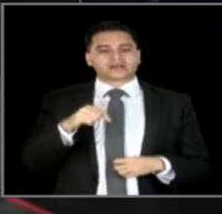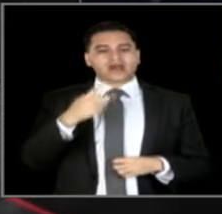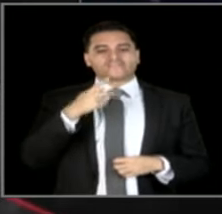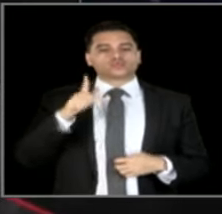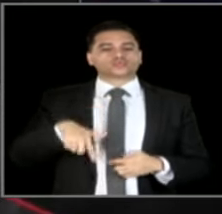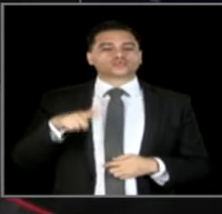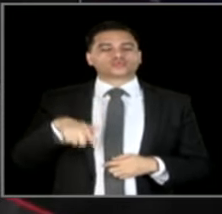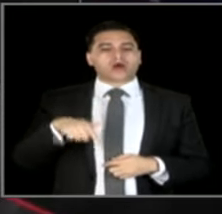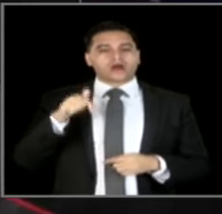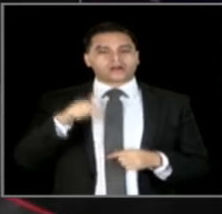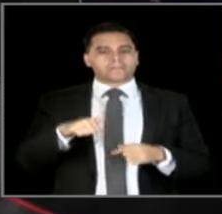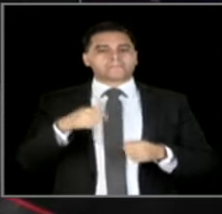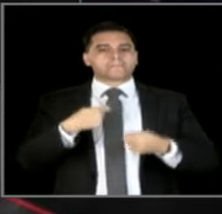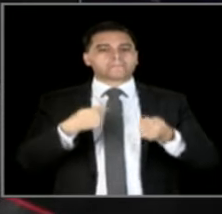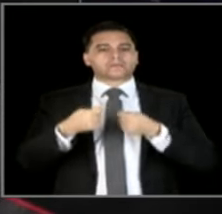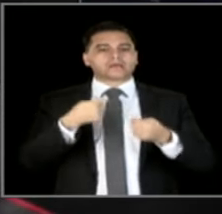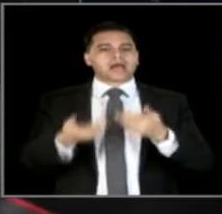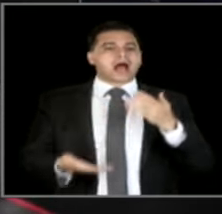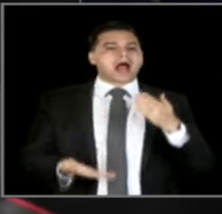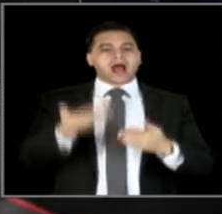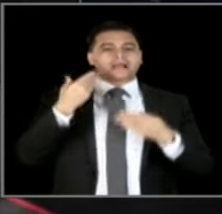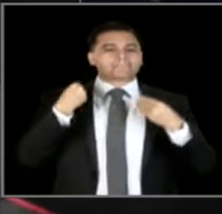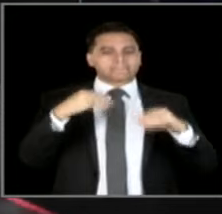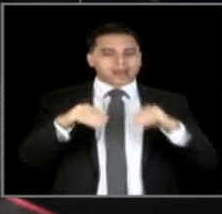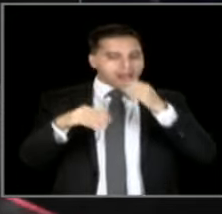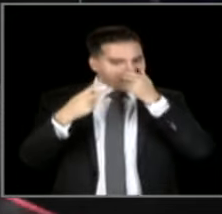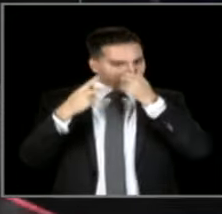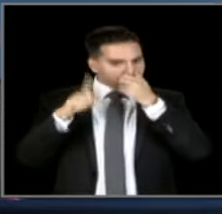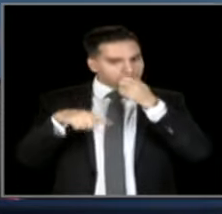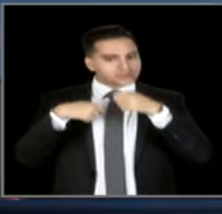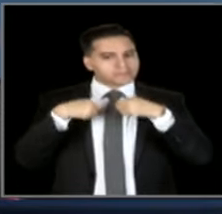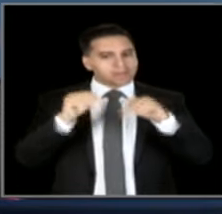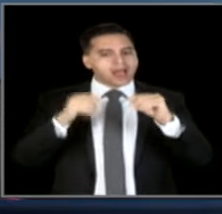جوليان للأزياء عام 2016، فمن هي؟